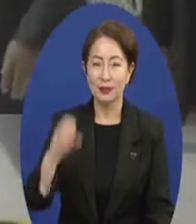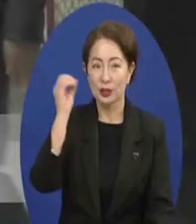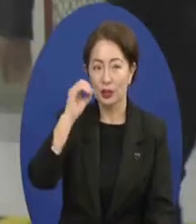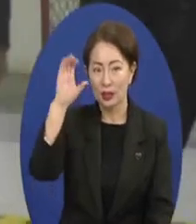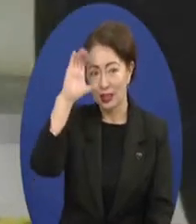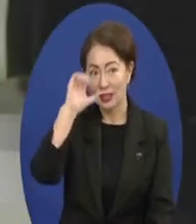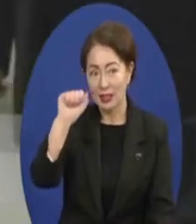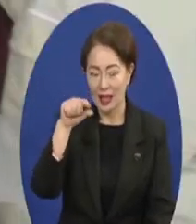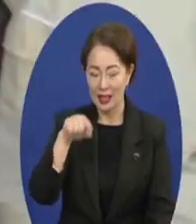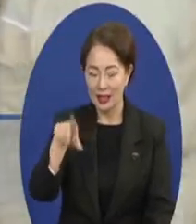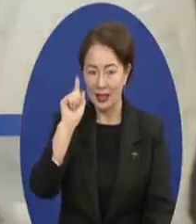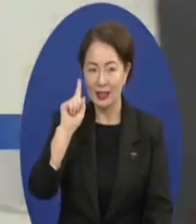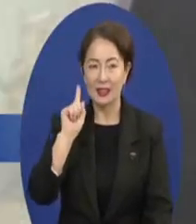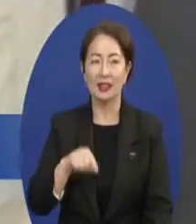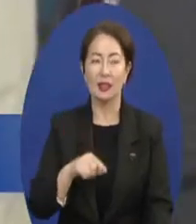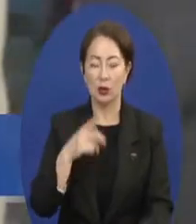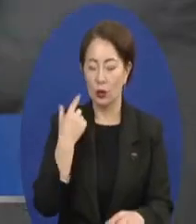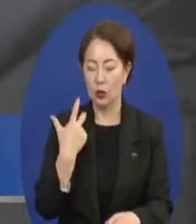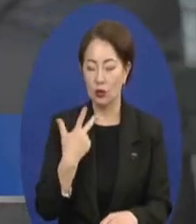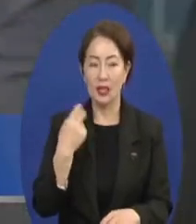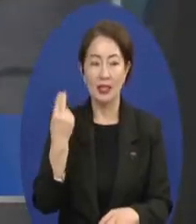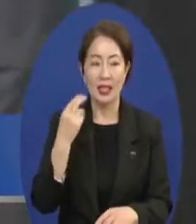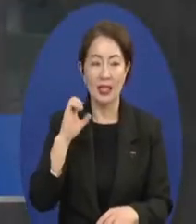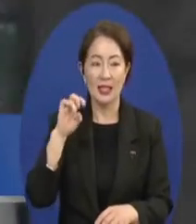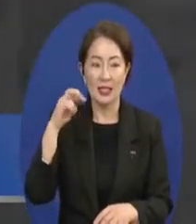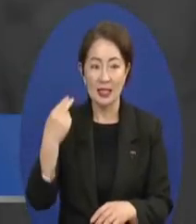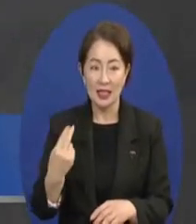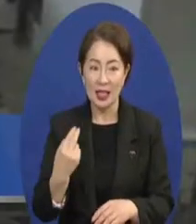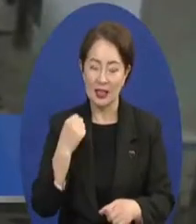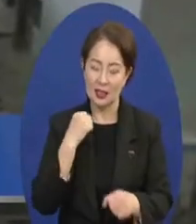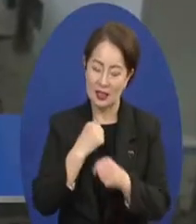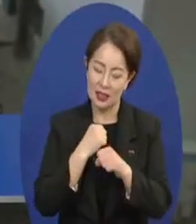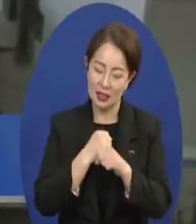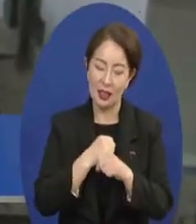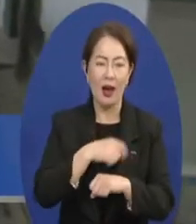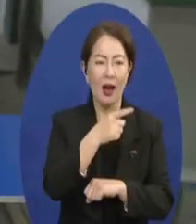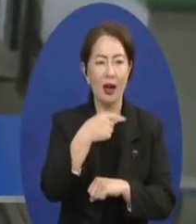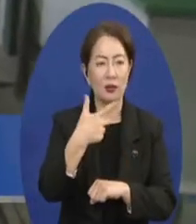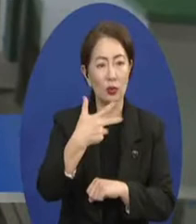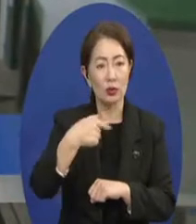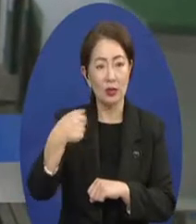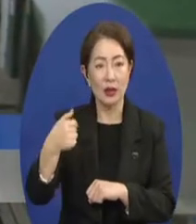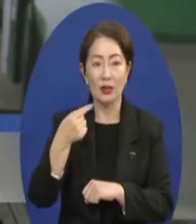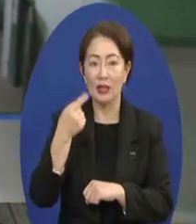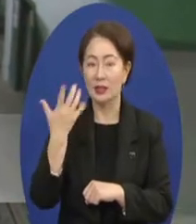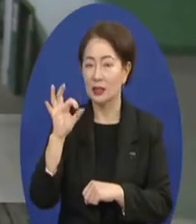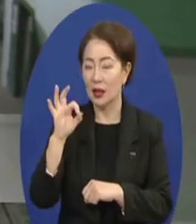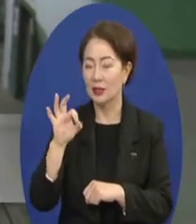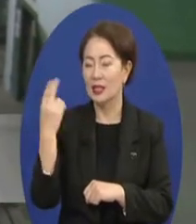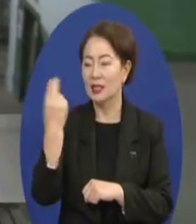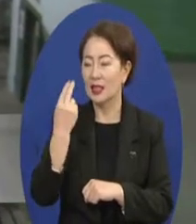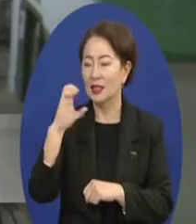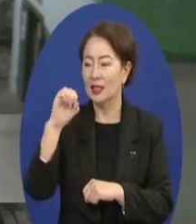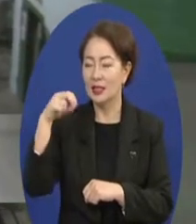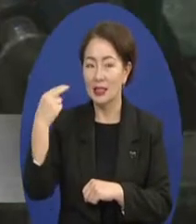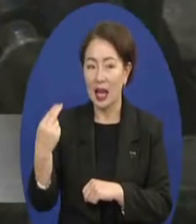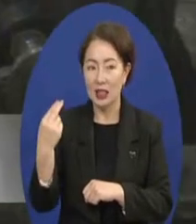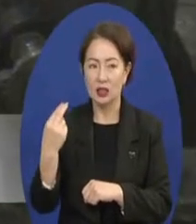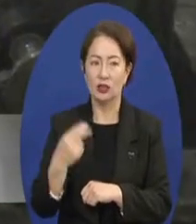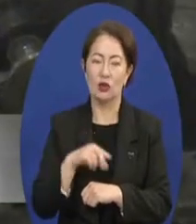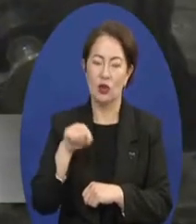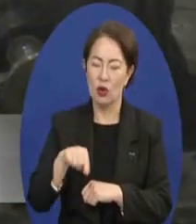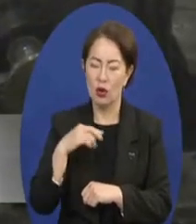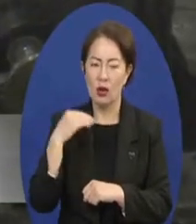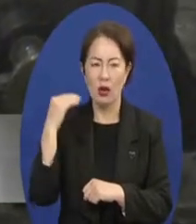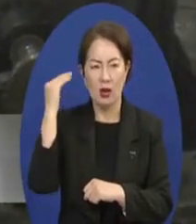Ерөнхий сайд эхлээд 3 дугаар цахилгаан станцад ажилласан. Хасах 35-аас хасах 50 хэмд цахилгаан станцад доголдол гарахгүй гэх